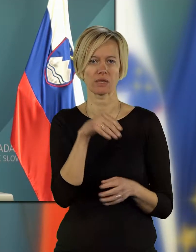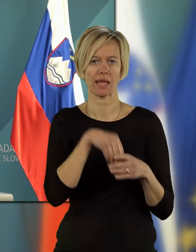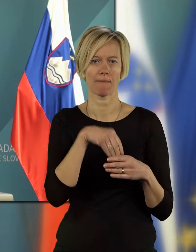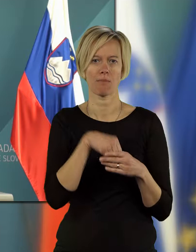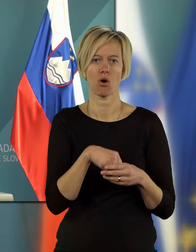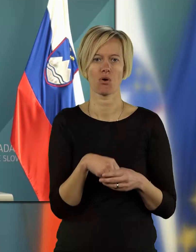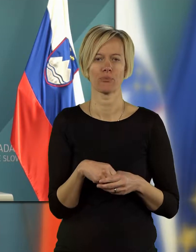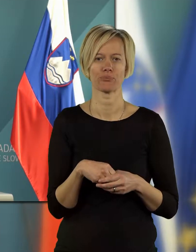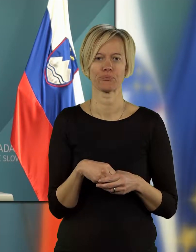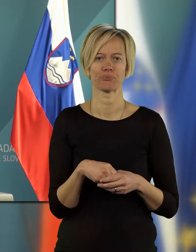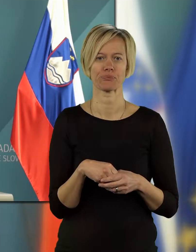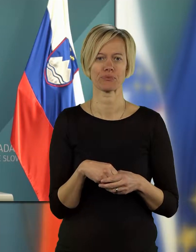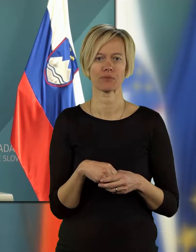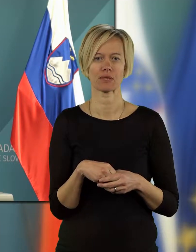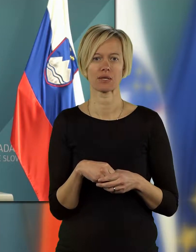temo.